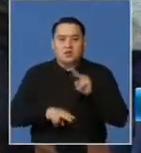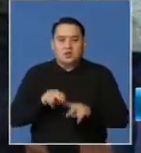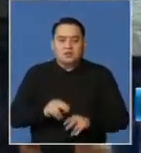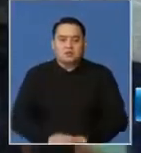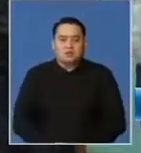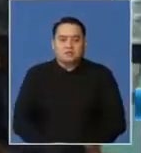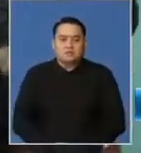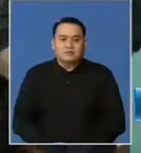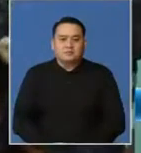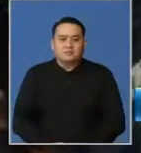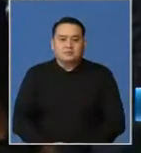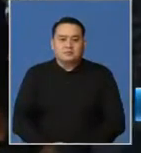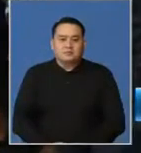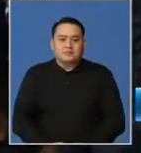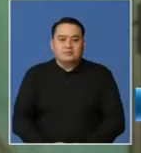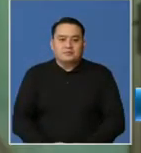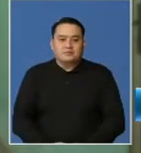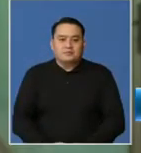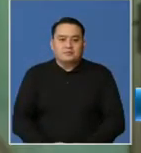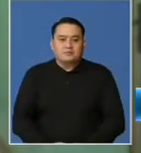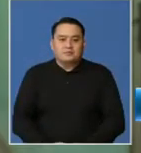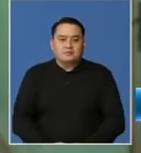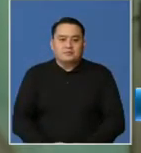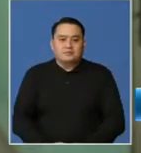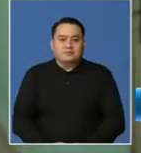и праздничное настроение.